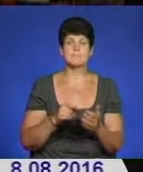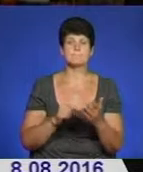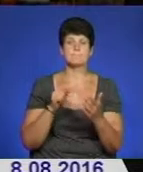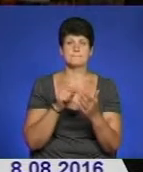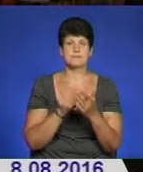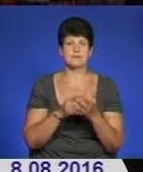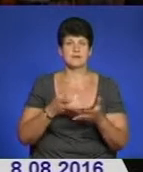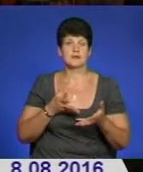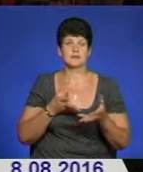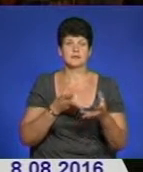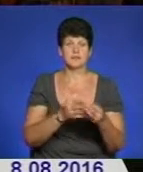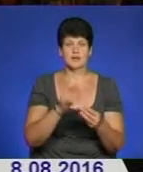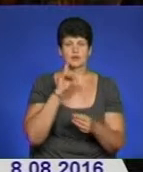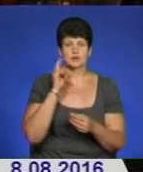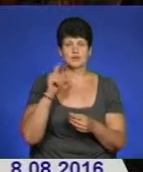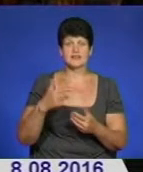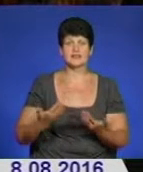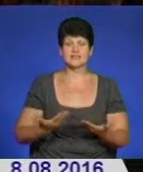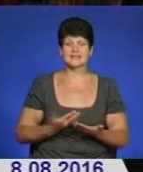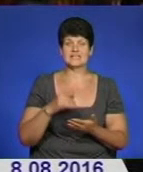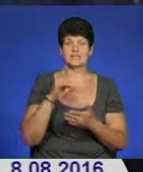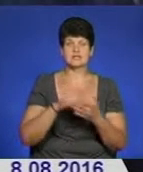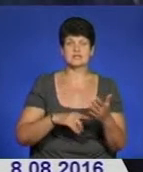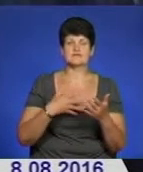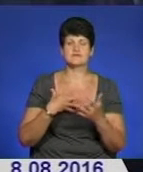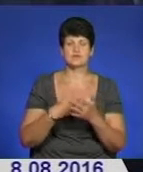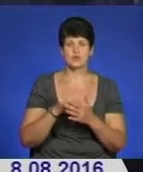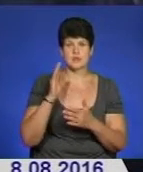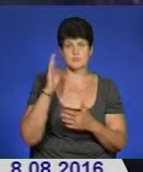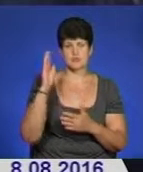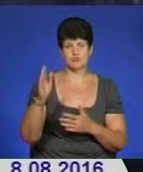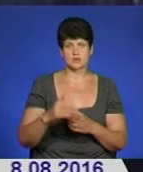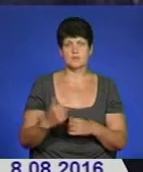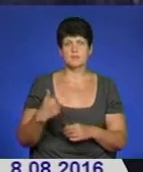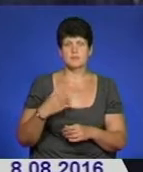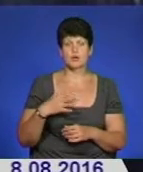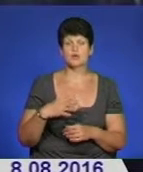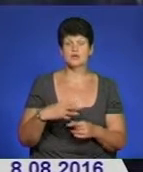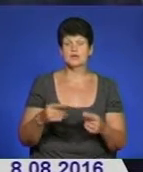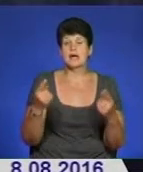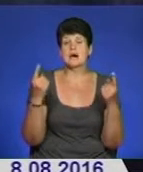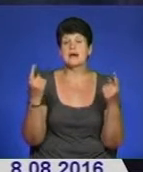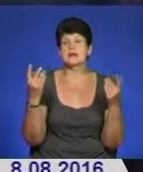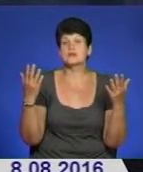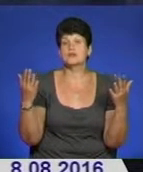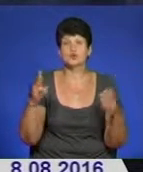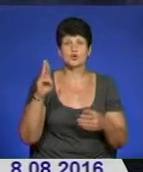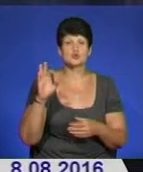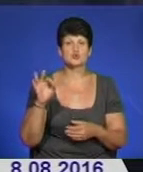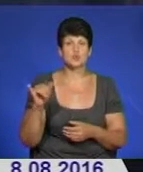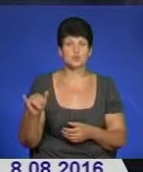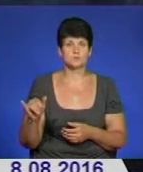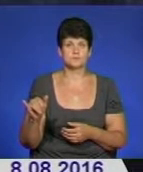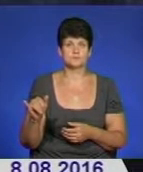надихнути молоде покоління жити і вірити у своє майбутнє. Ми очікуємо на грандіозне шоу, ми